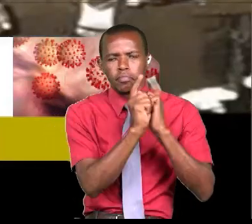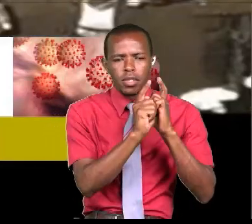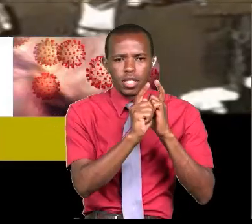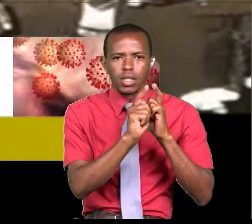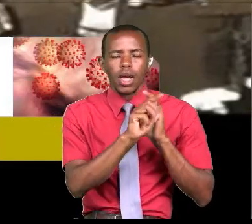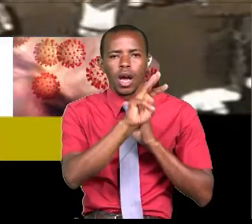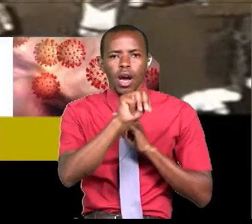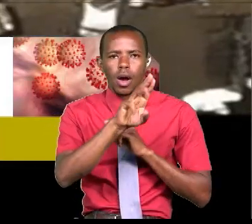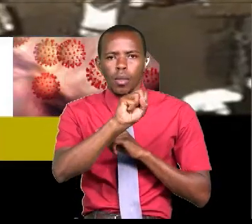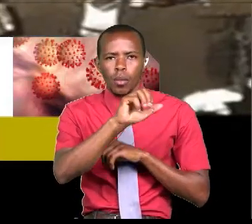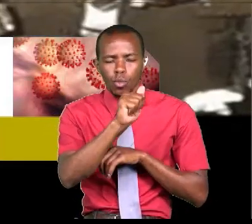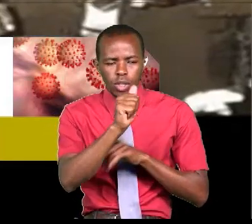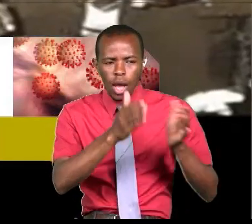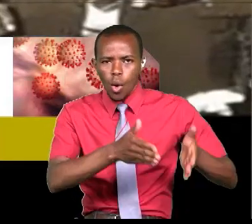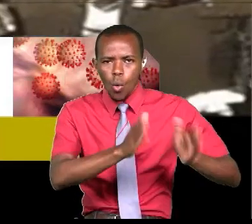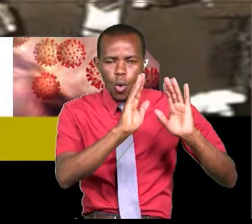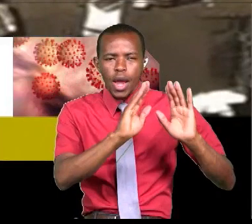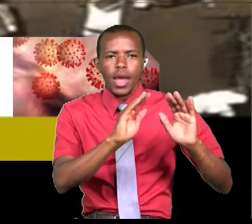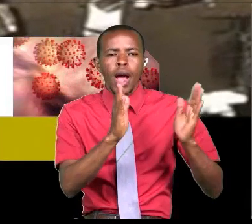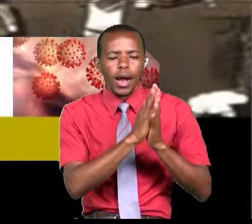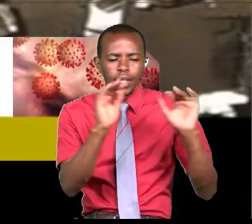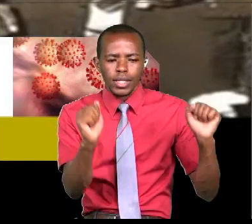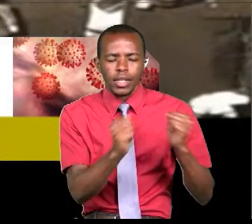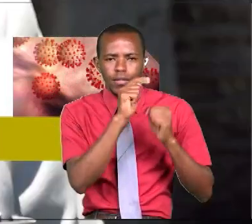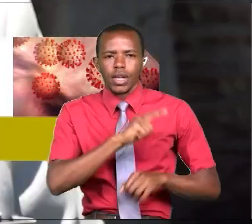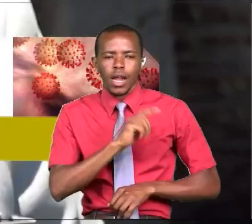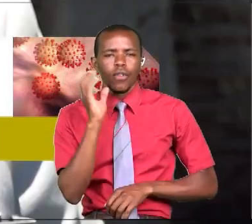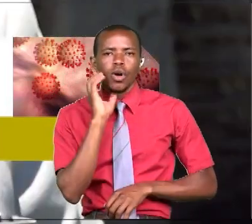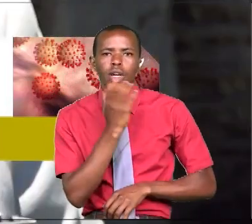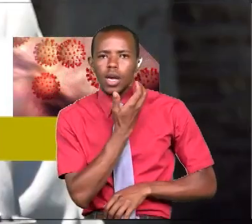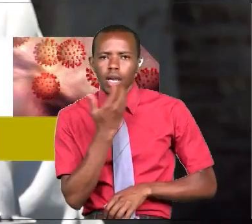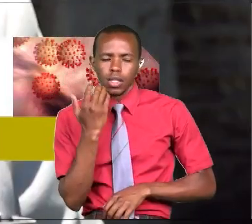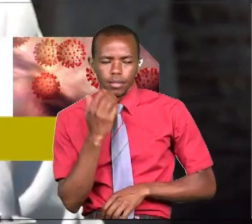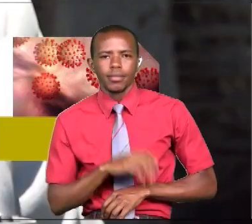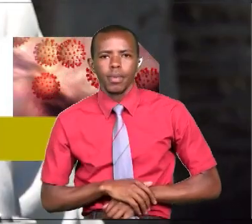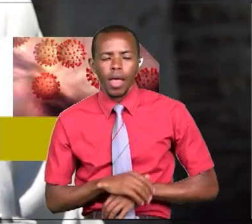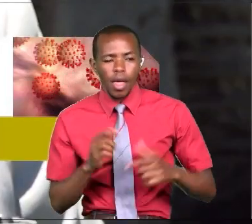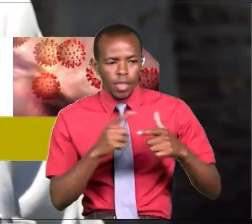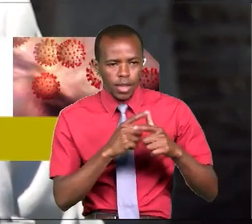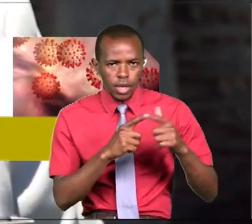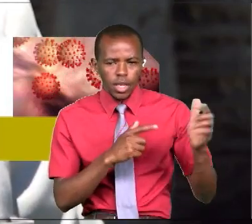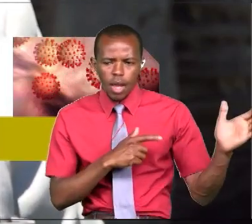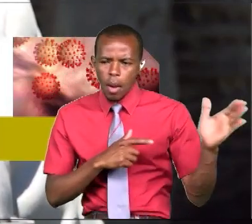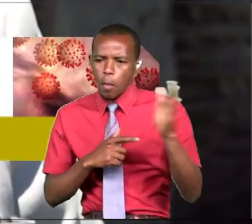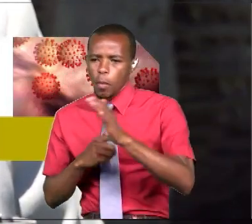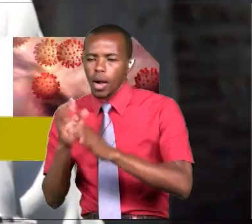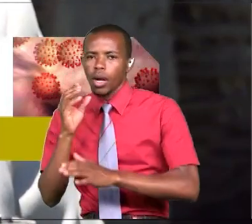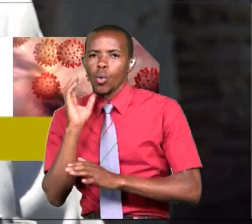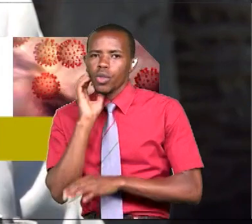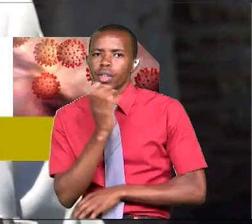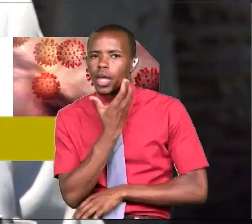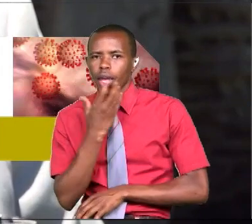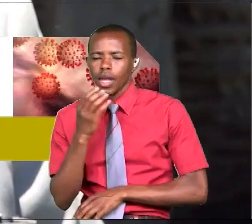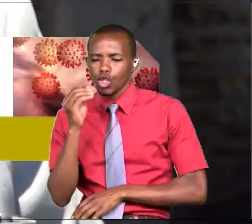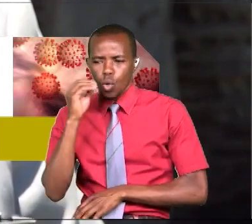Musa Nyandusi barabarani na kuyaokoa maisha yake Kenyatta. Musa akarudi na huyu, akarudi na mzee Kenyatta